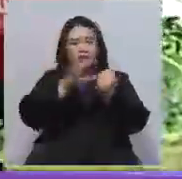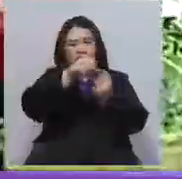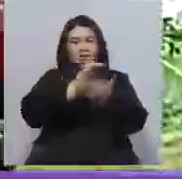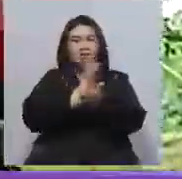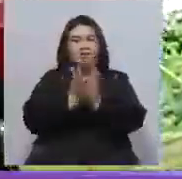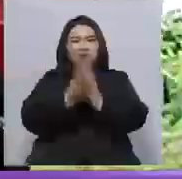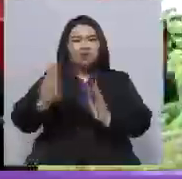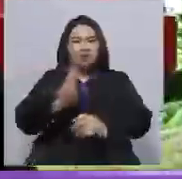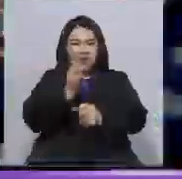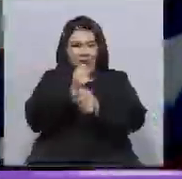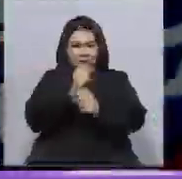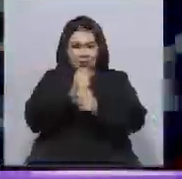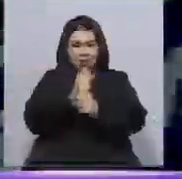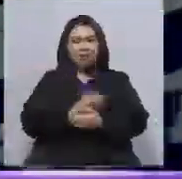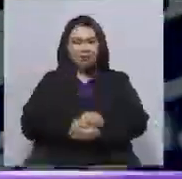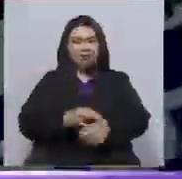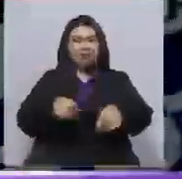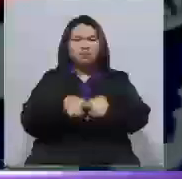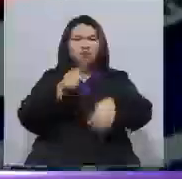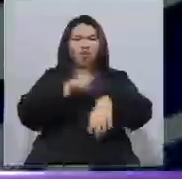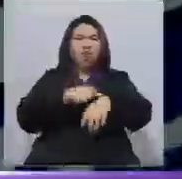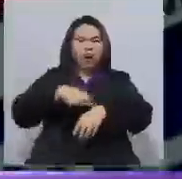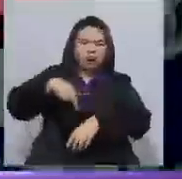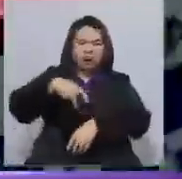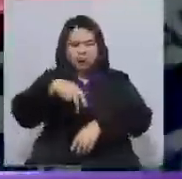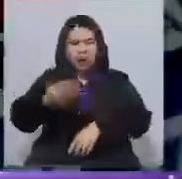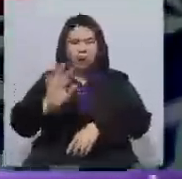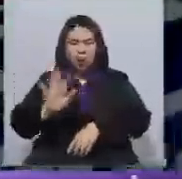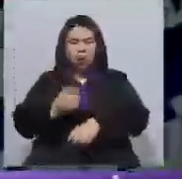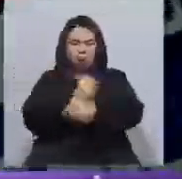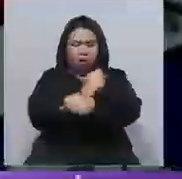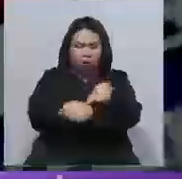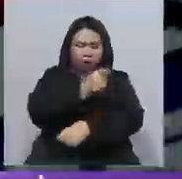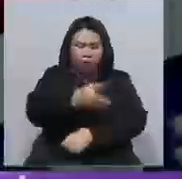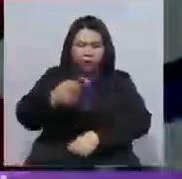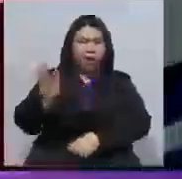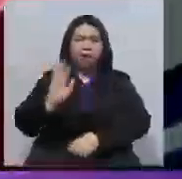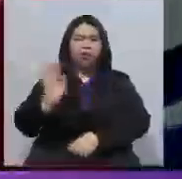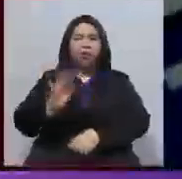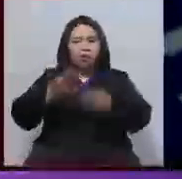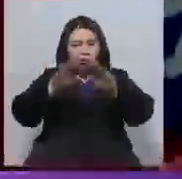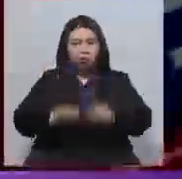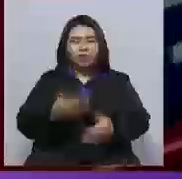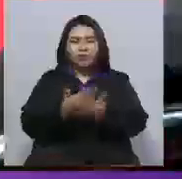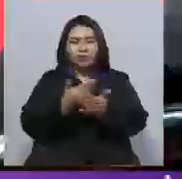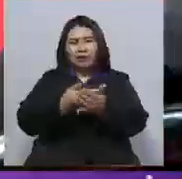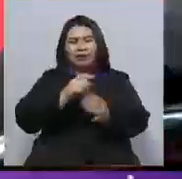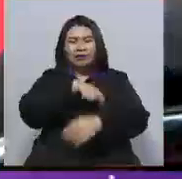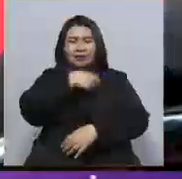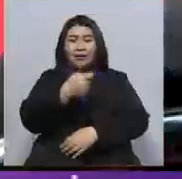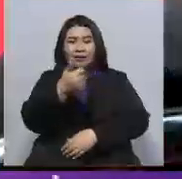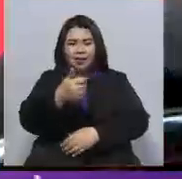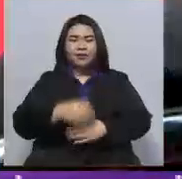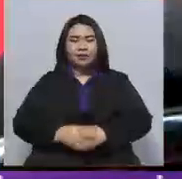การทำการเกษตรที่ช่วยลดระยะเวลาและลดค่าใช้จ่ายด้านแรงงานลงเกือบ2เท่าตัว โดยปกติ